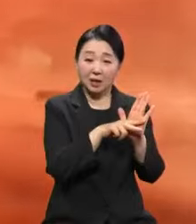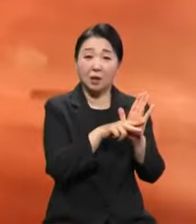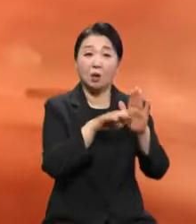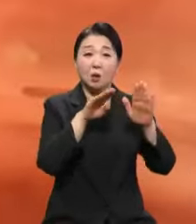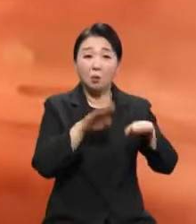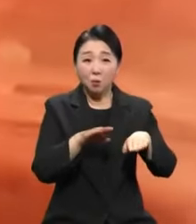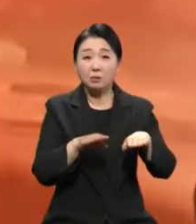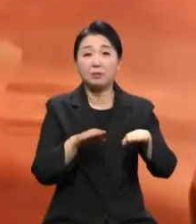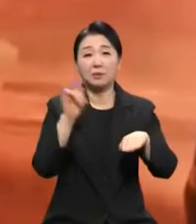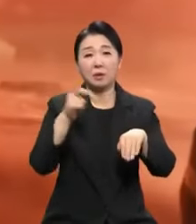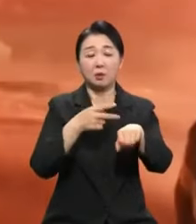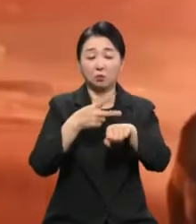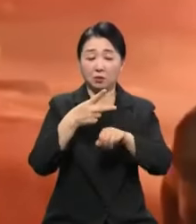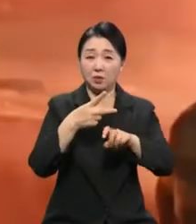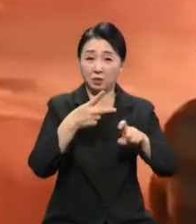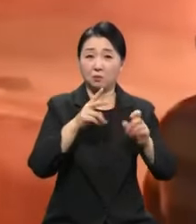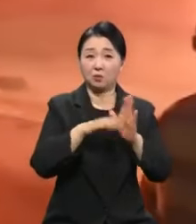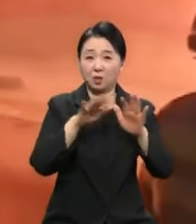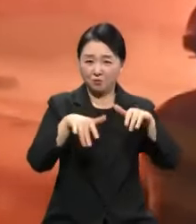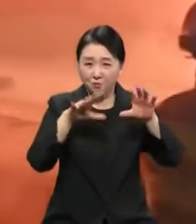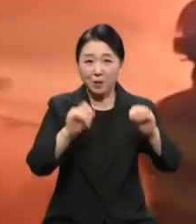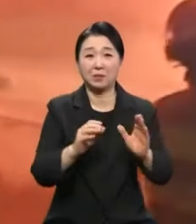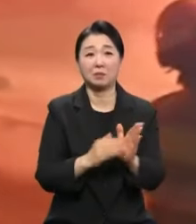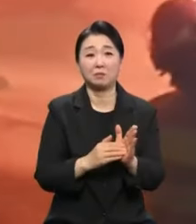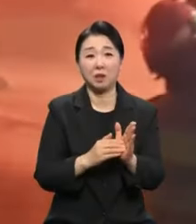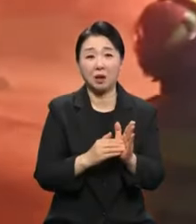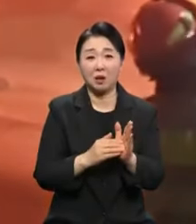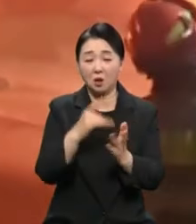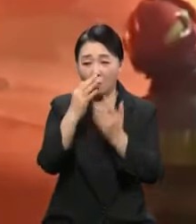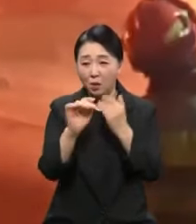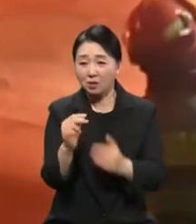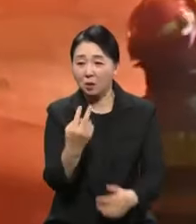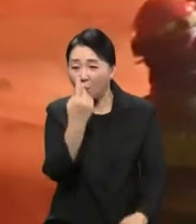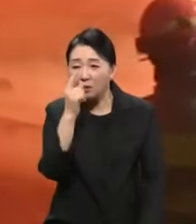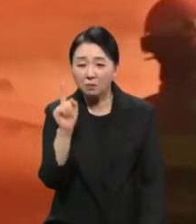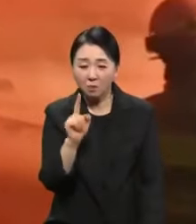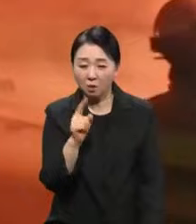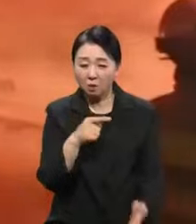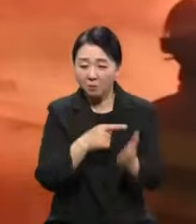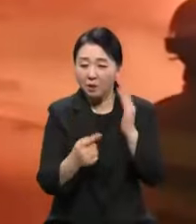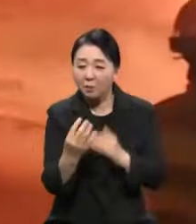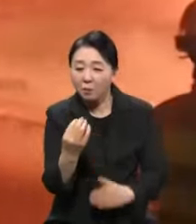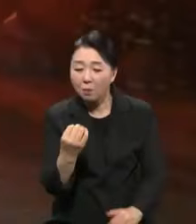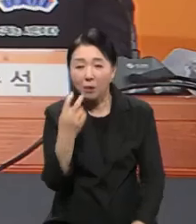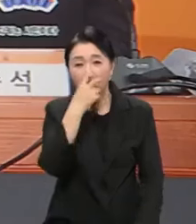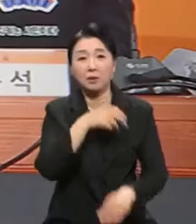10분 큰 불을 잡았습니다. 소방은 화재 원인과 피해 규모를 조사할 예정입니다.